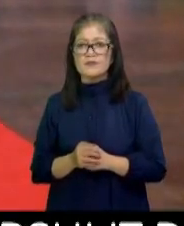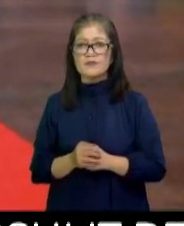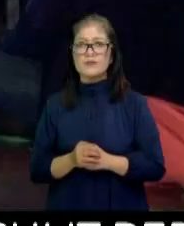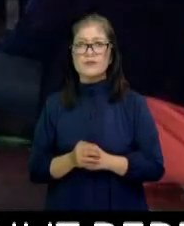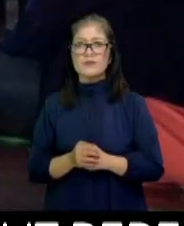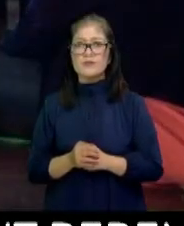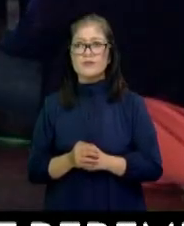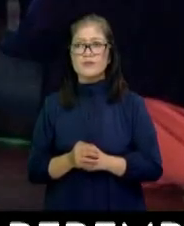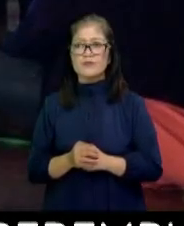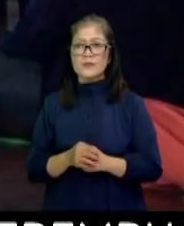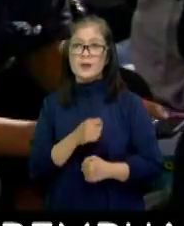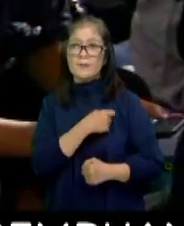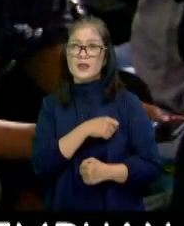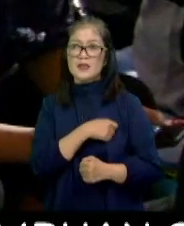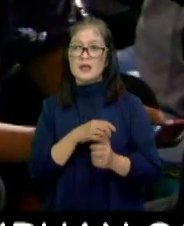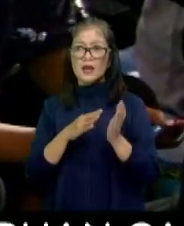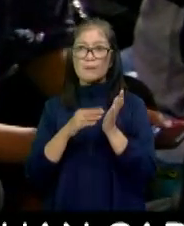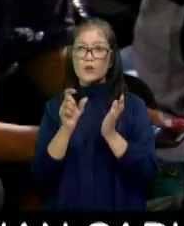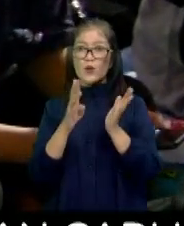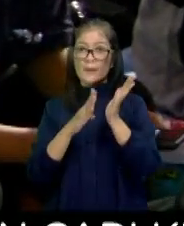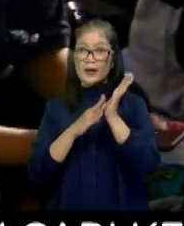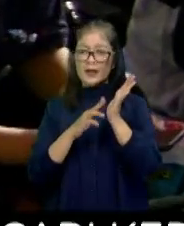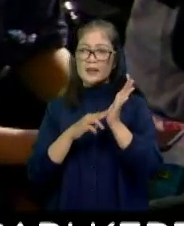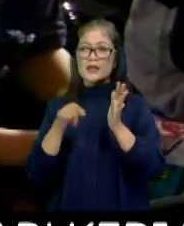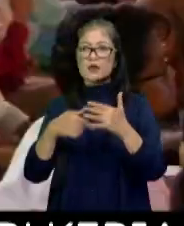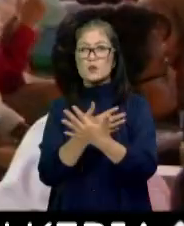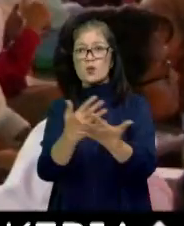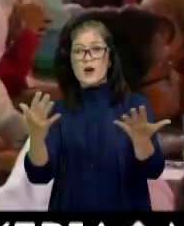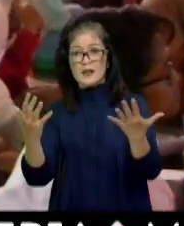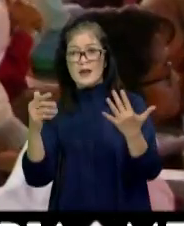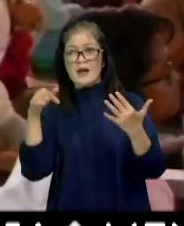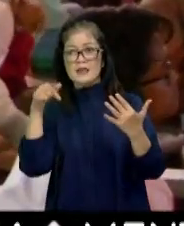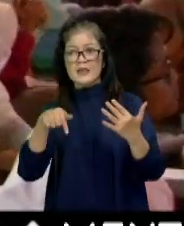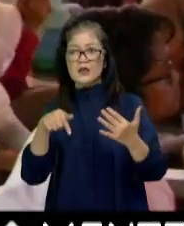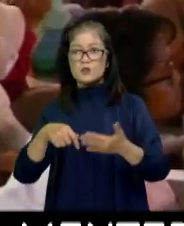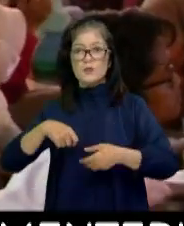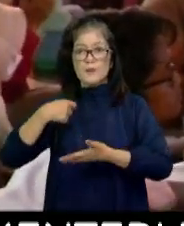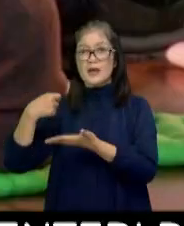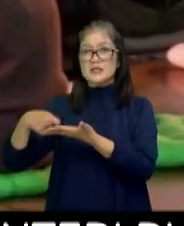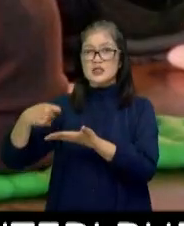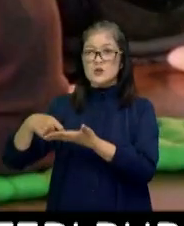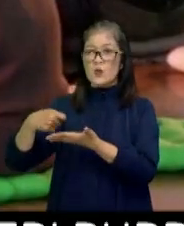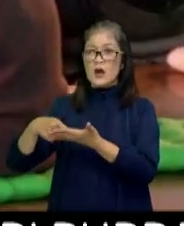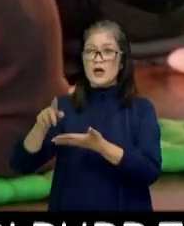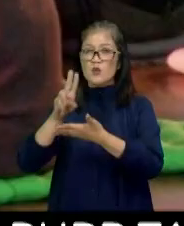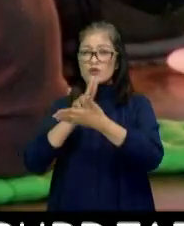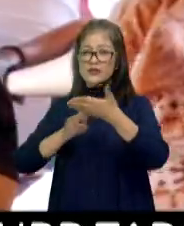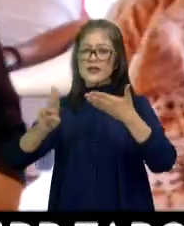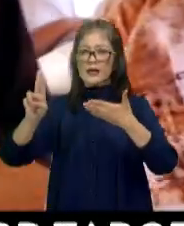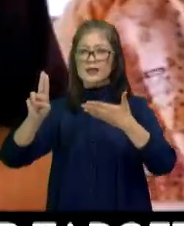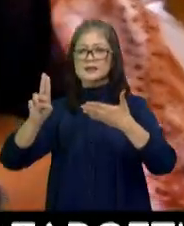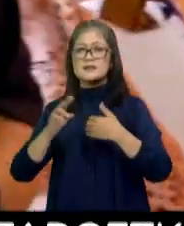Menteri BUMN Erick Thohir disambut ribuan mahasiswa Universitas Jenderal Sudirman, Purwokerto, Jawa Tengah. Erick Thohir